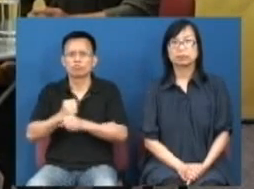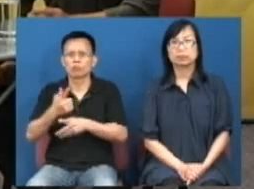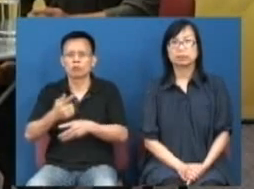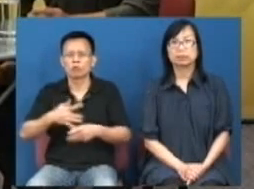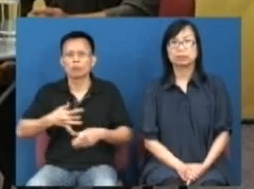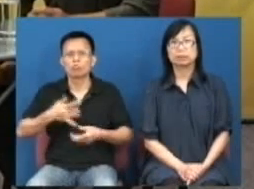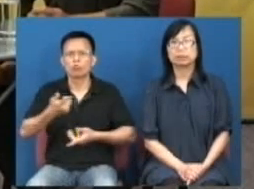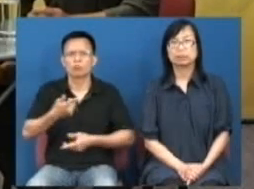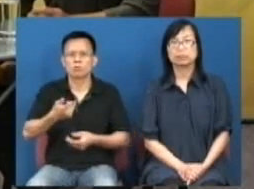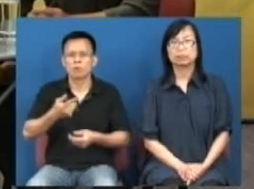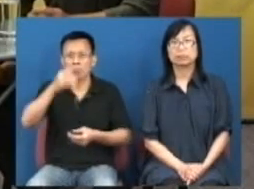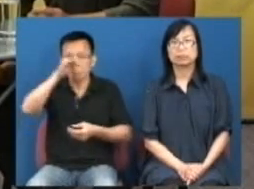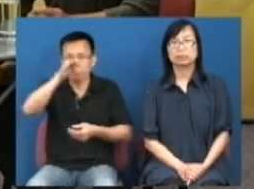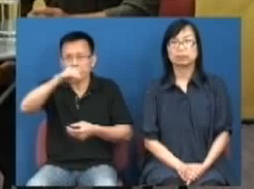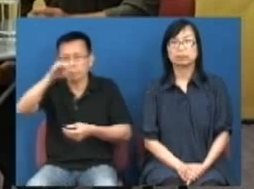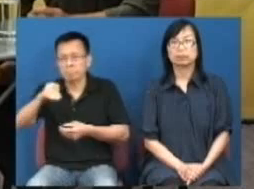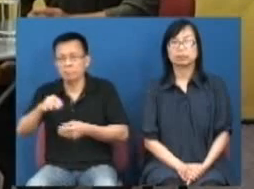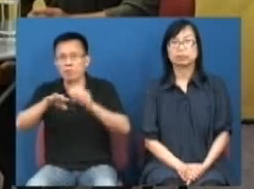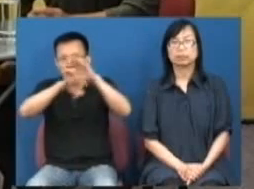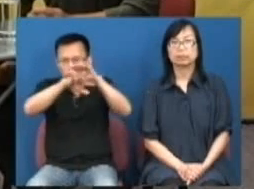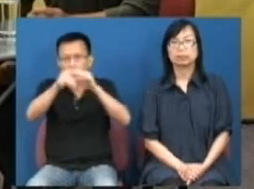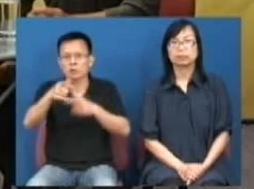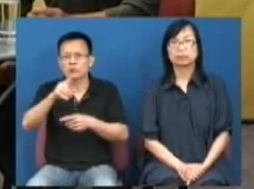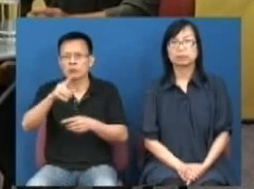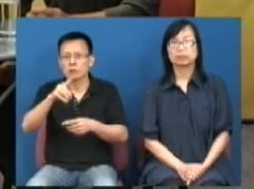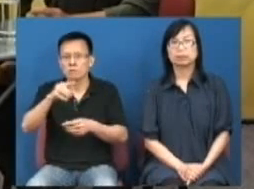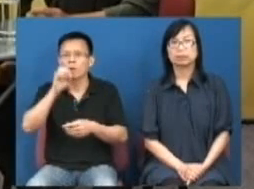逐個名登喺度，問下佢哋，咁佢做乜嘢？佢哋真係